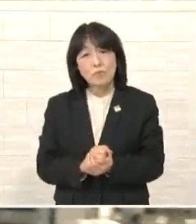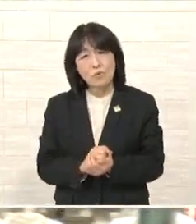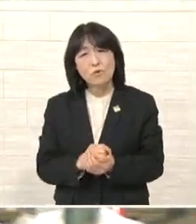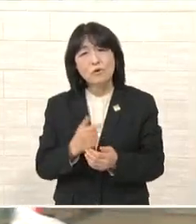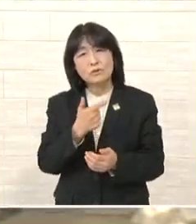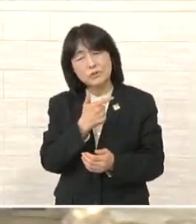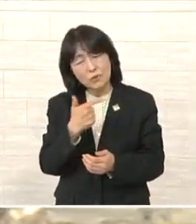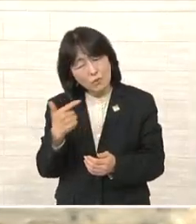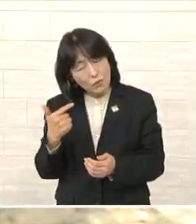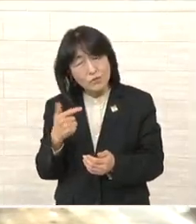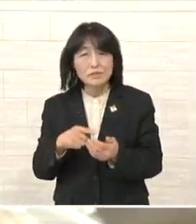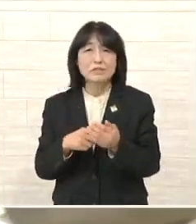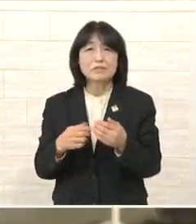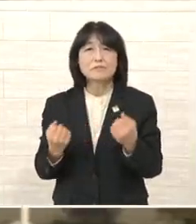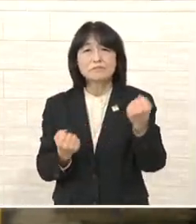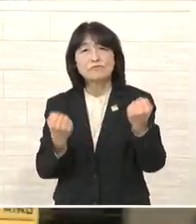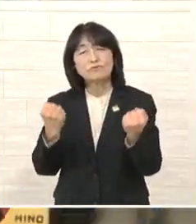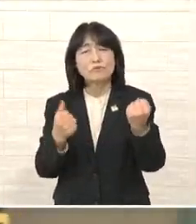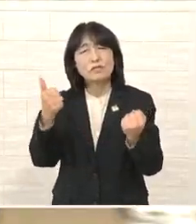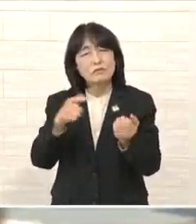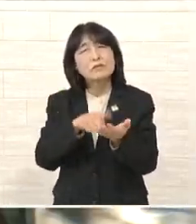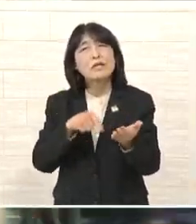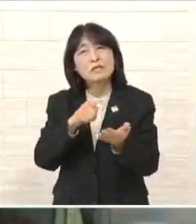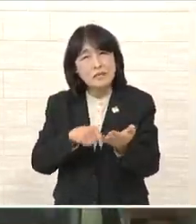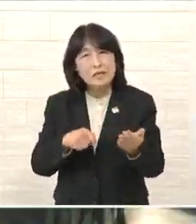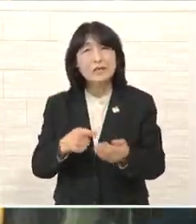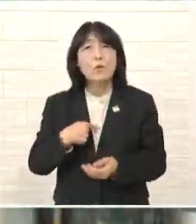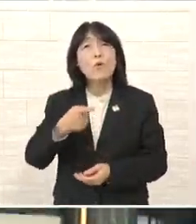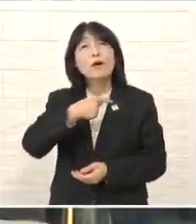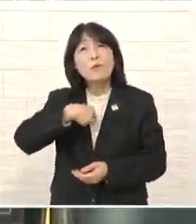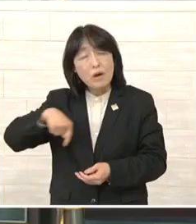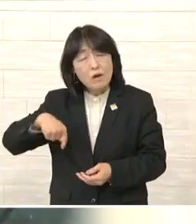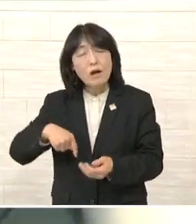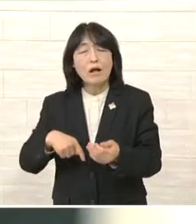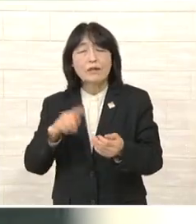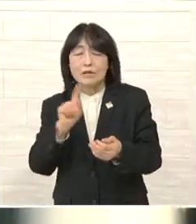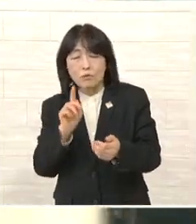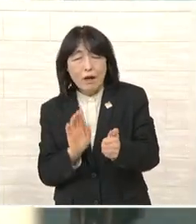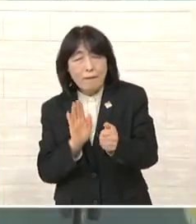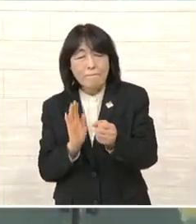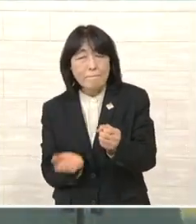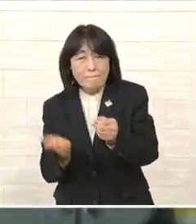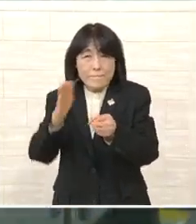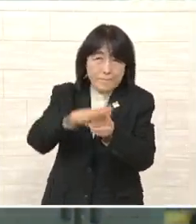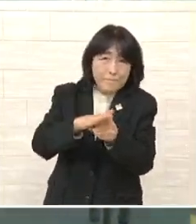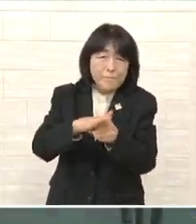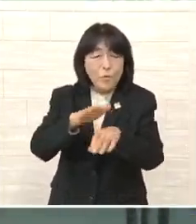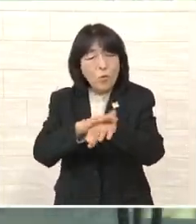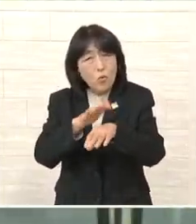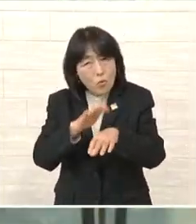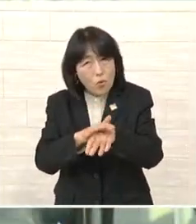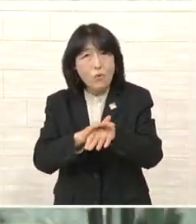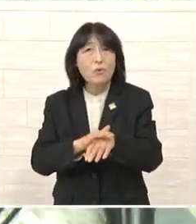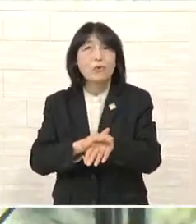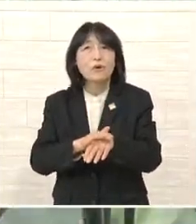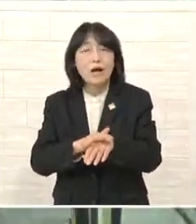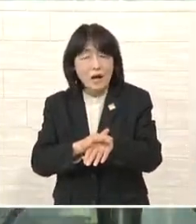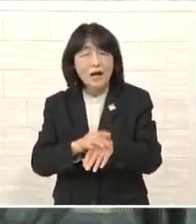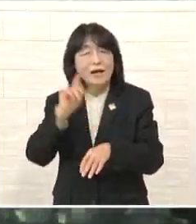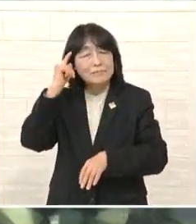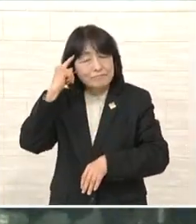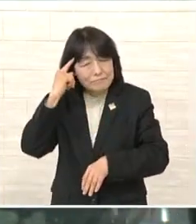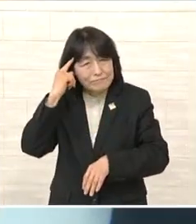というところがございましたので、何か我々で不足しているところをカバーすることができないだろうかというところが、始まりでですね。